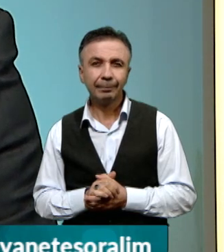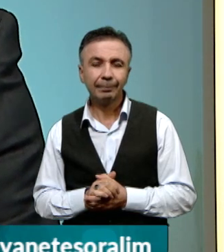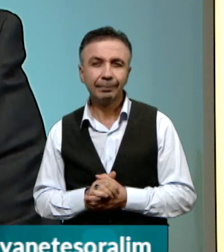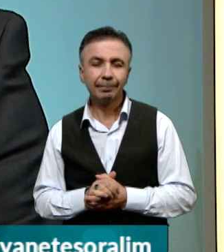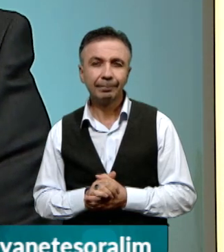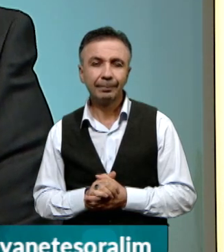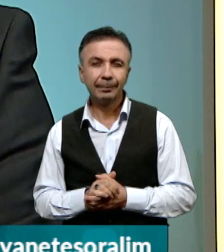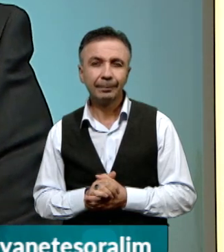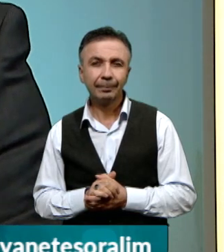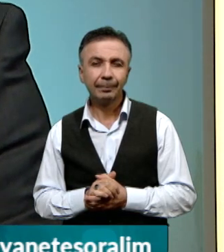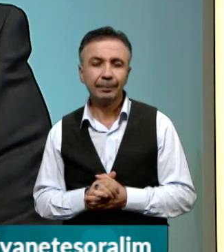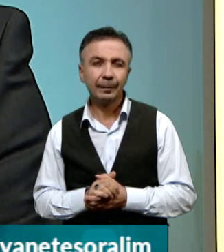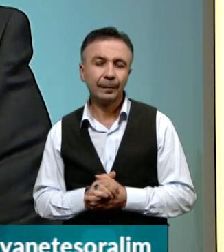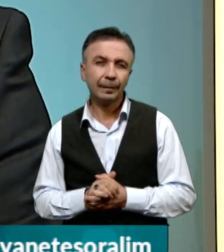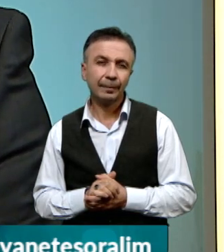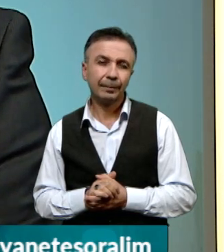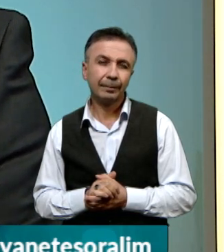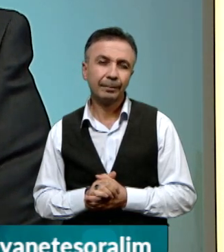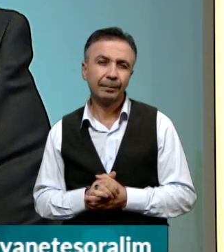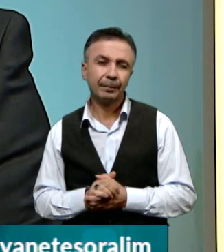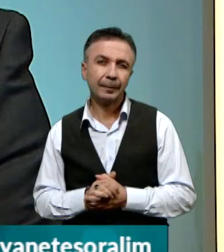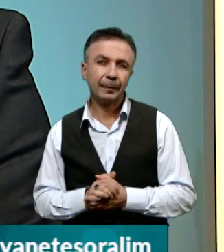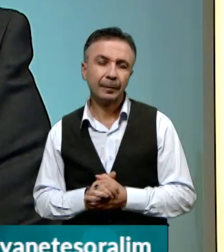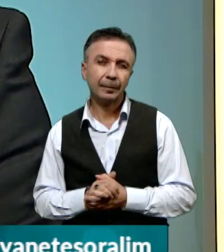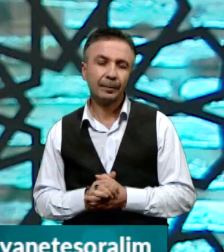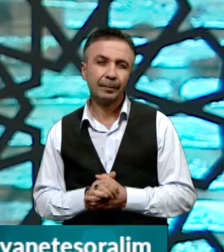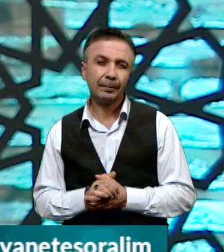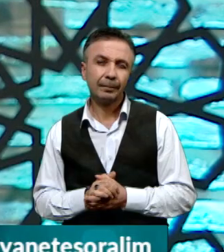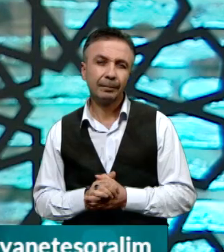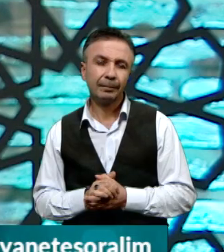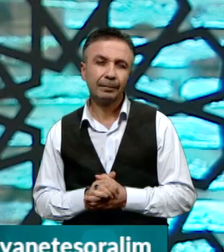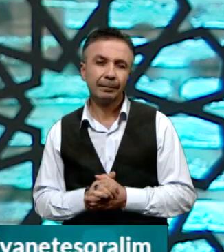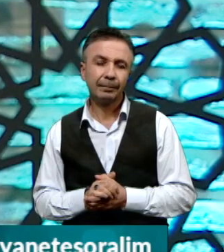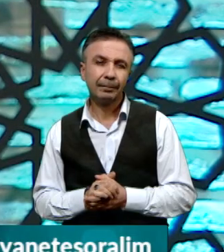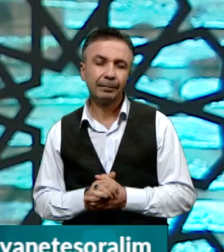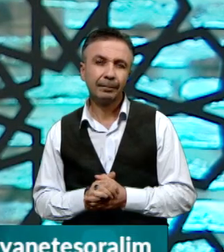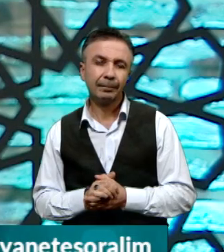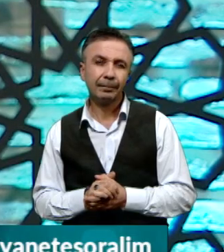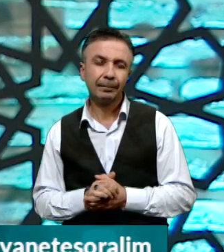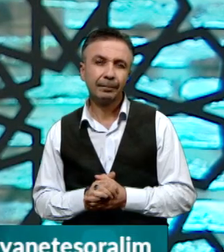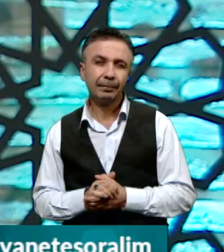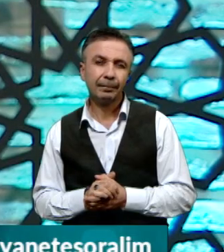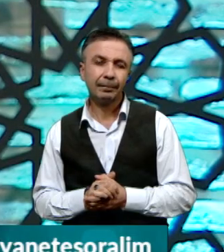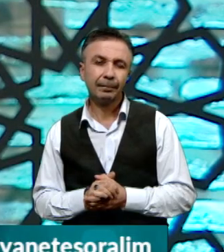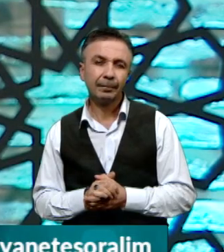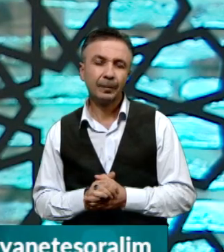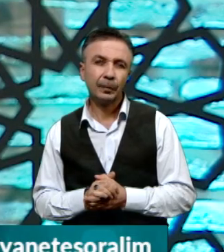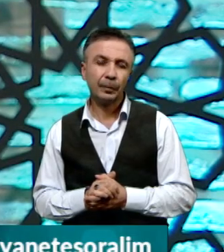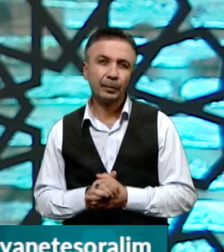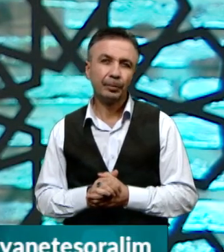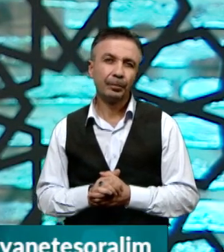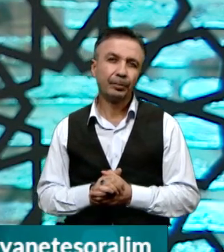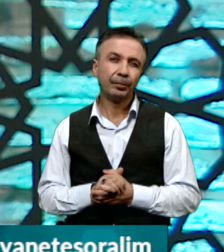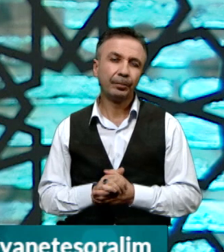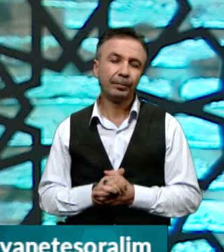Her namazın peşine kaza namazı kılınır mı? Siz de evet kılınır demiştiniz ama sabah namazıyla alakalı da aslında bir parantez